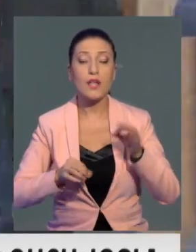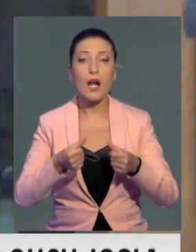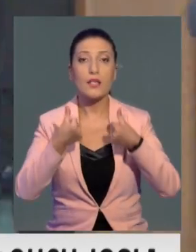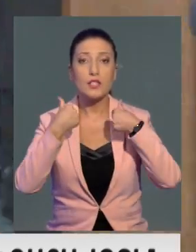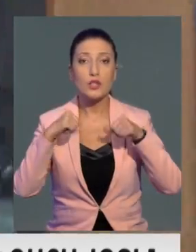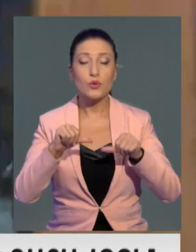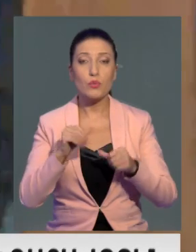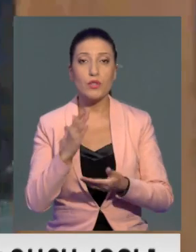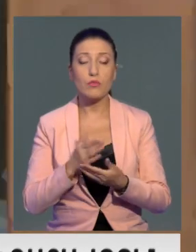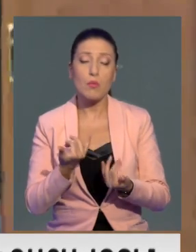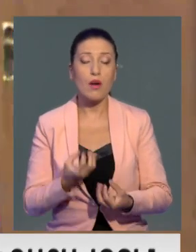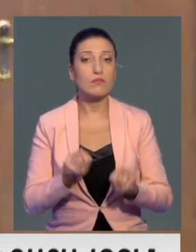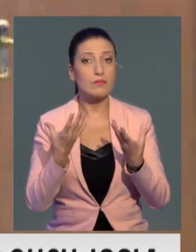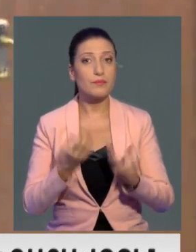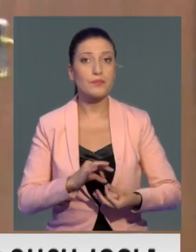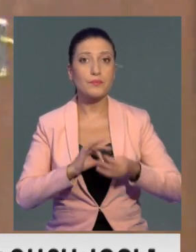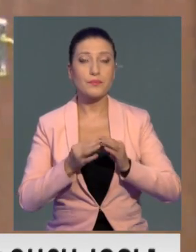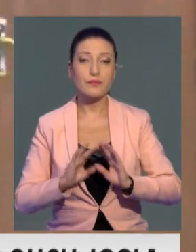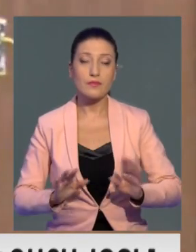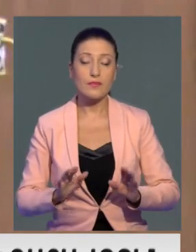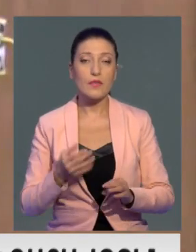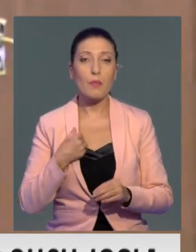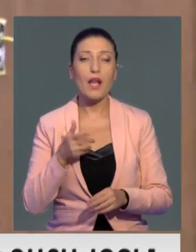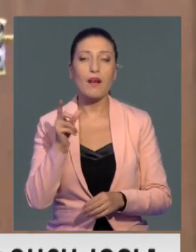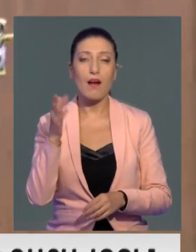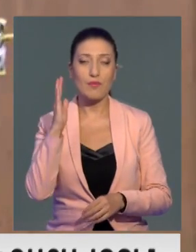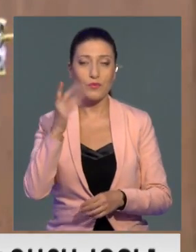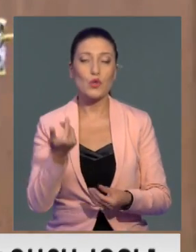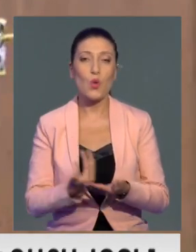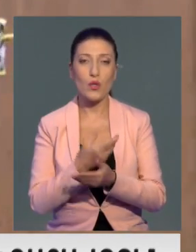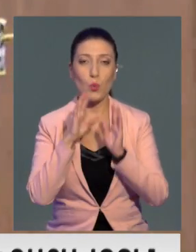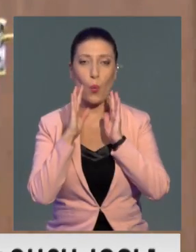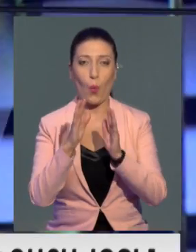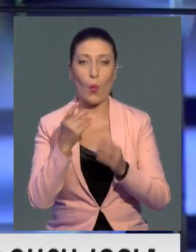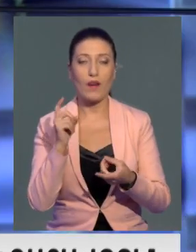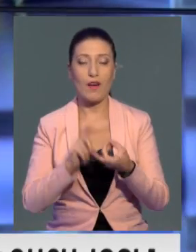Այս պահին այսքանը, կհետևենք իրադարձություններին և կկապվենք։ Լարա,